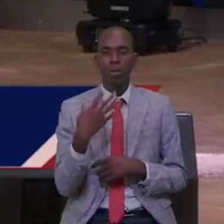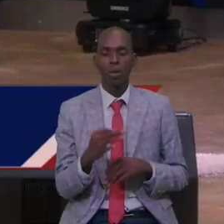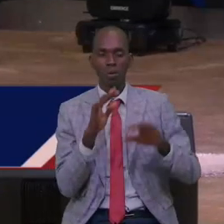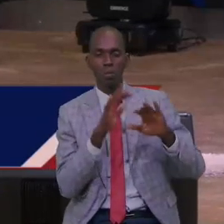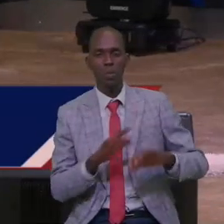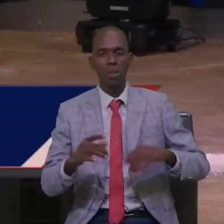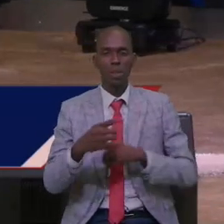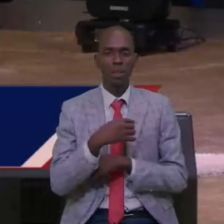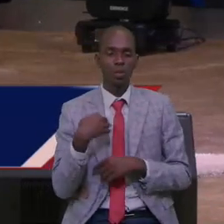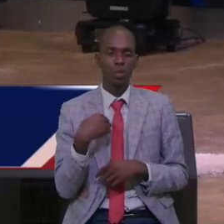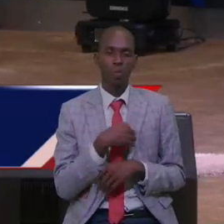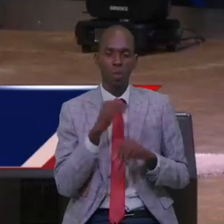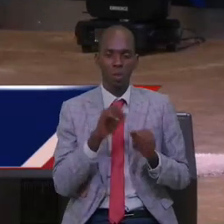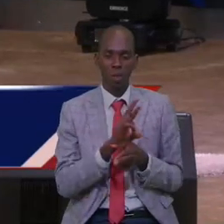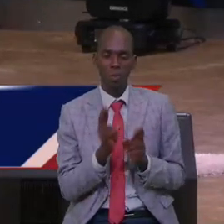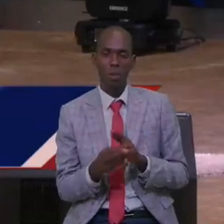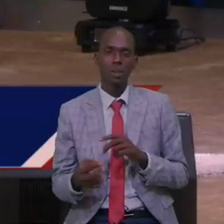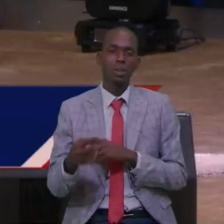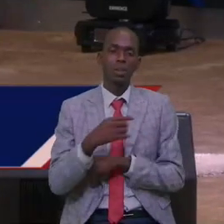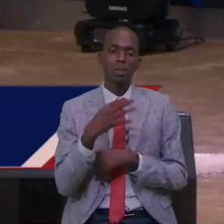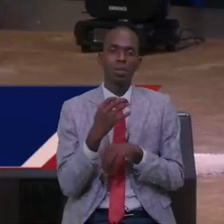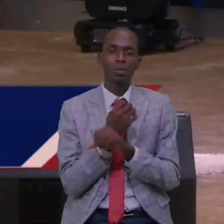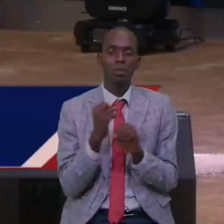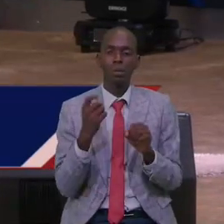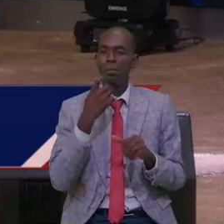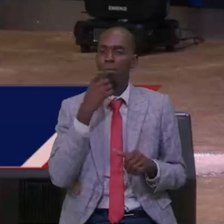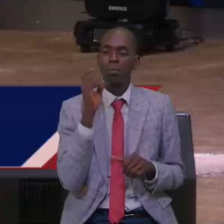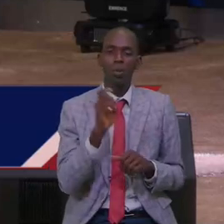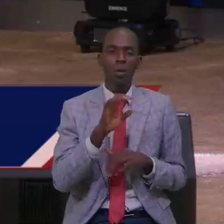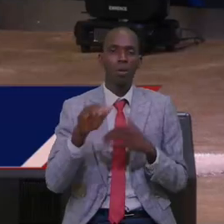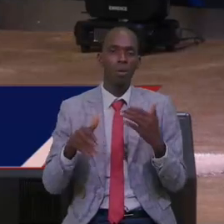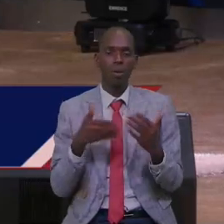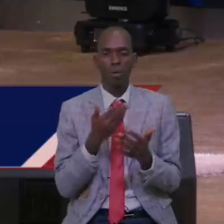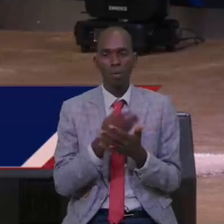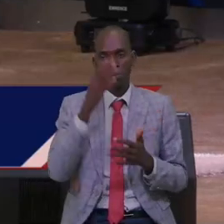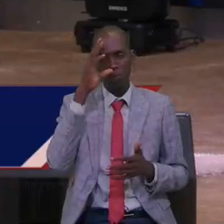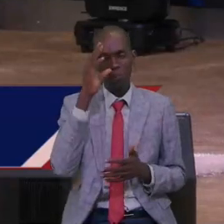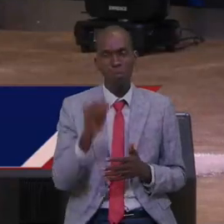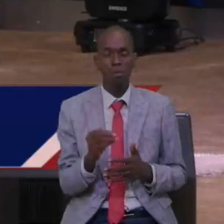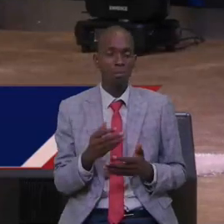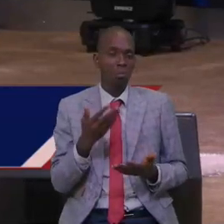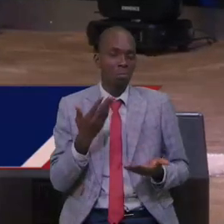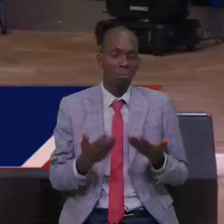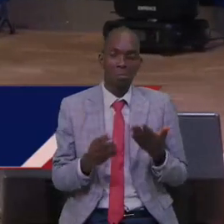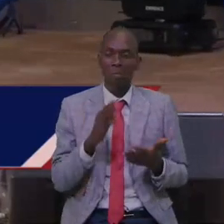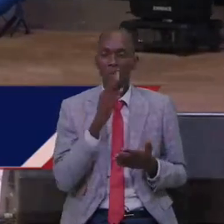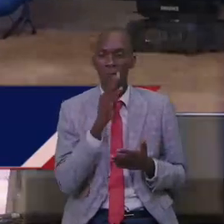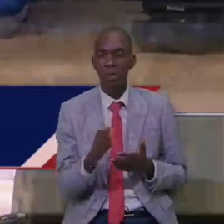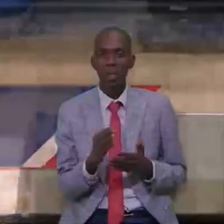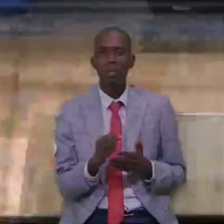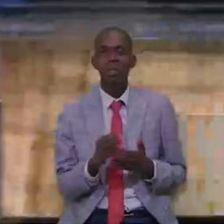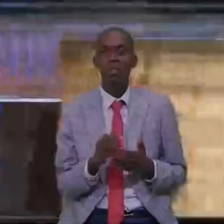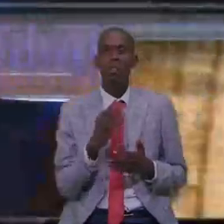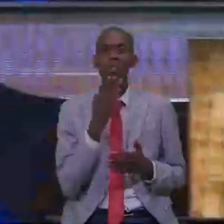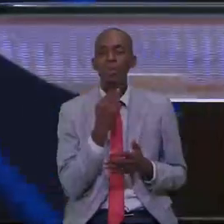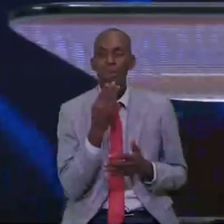peut se repentir, le jour de salut, annonce maintenant à tous les hommes, qu'ils soient à Babylone,